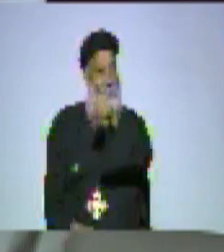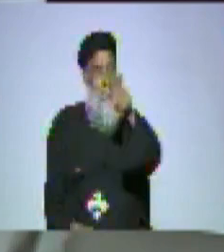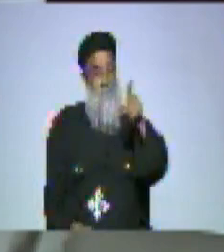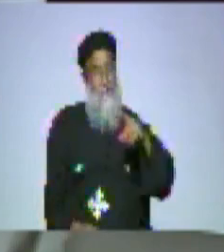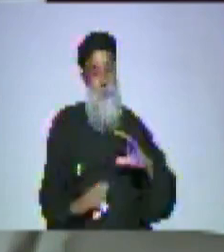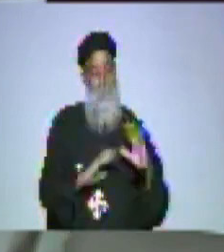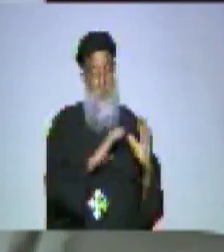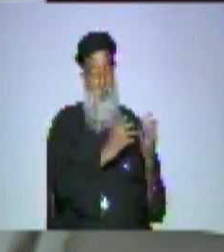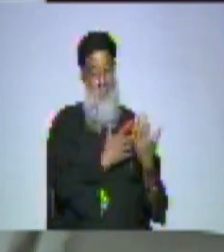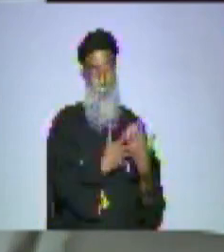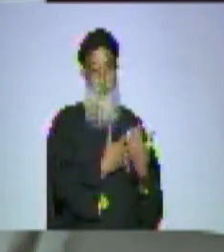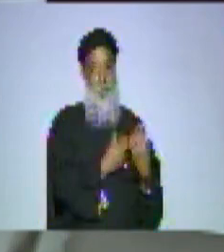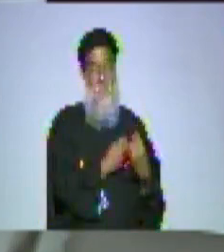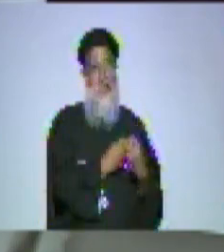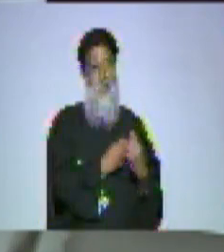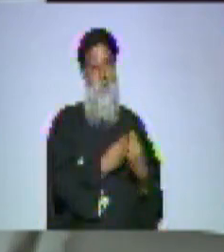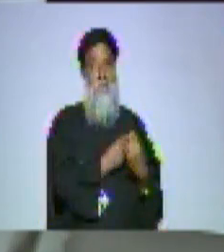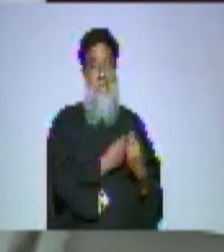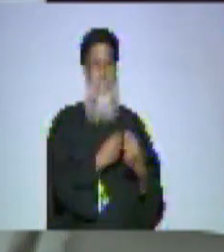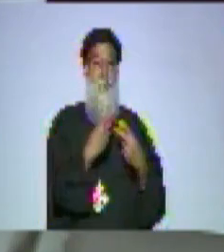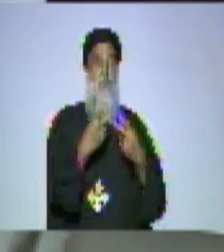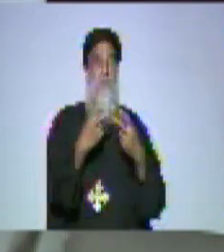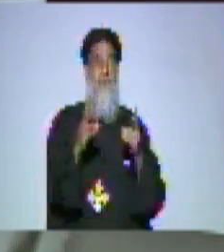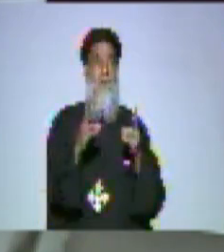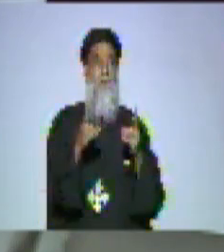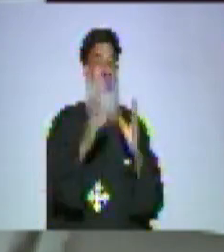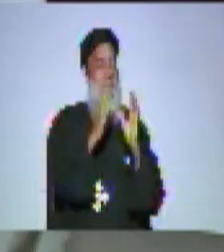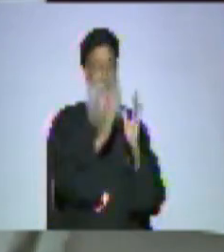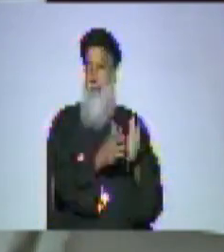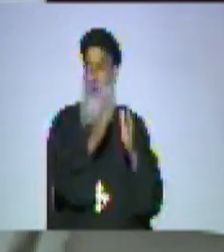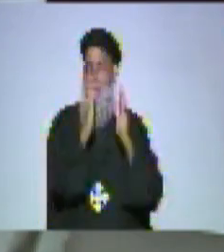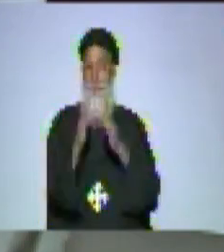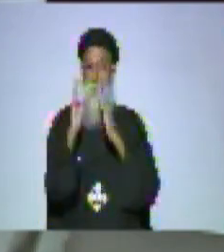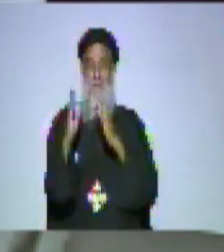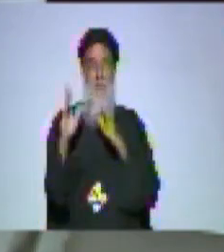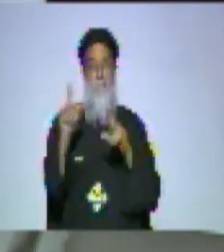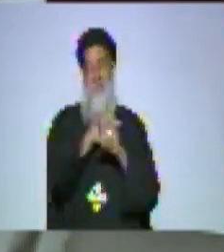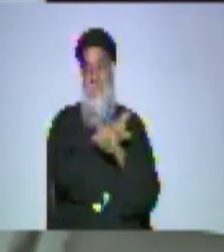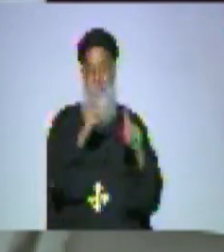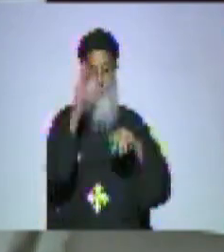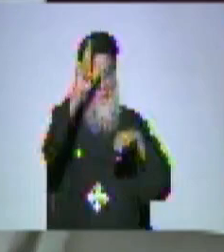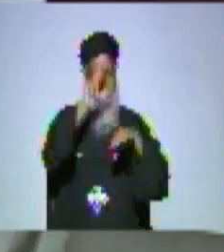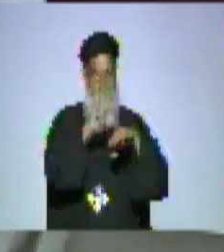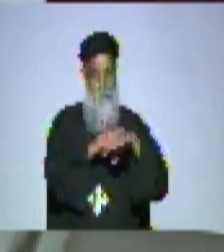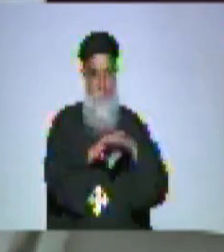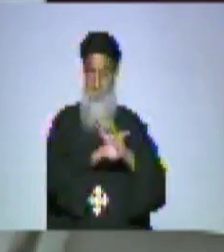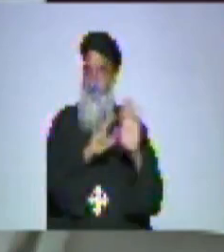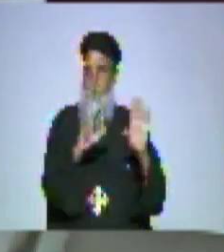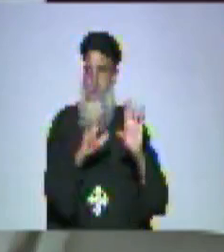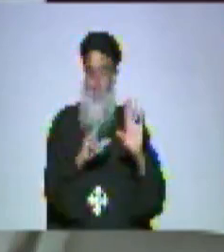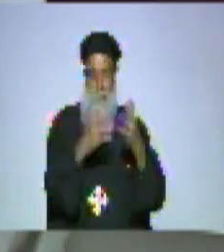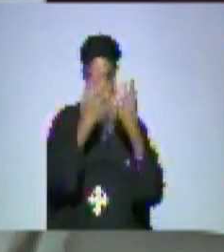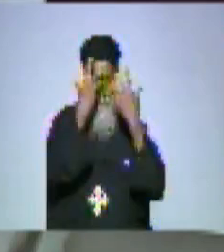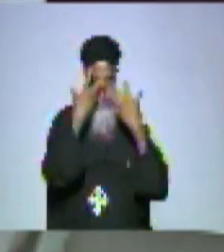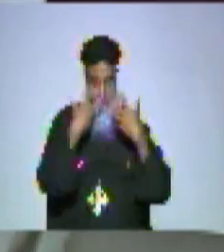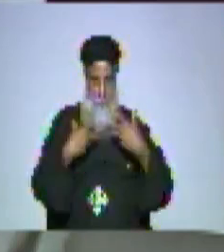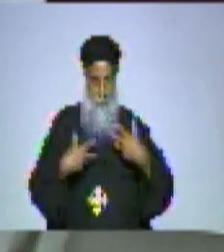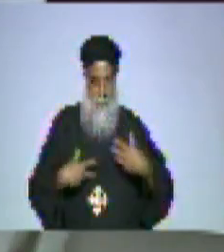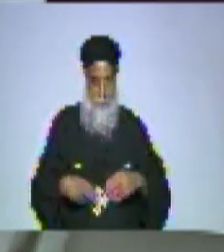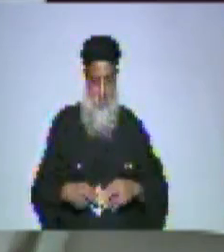بيحميه يعني بيسمح بطبيعه لكن كمان في بروتكشن للانسان